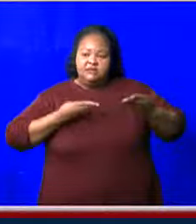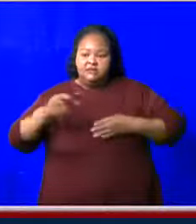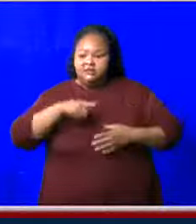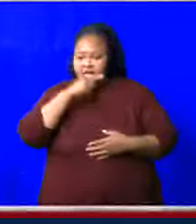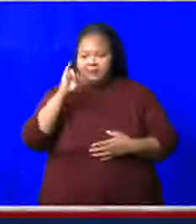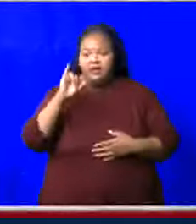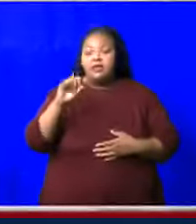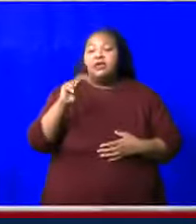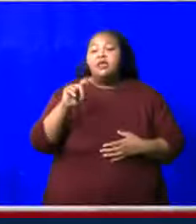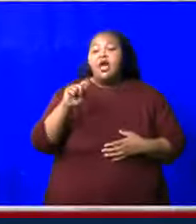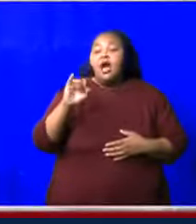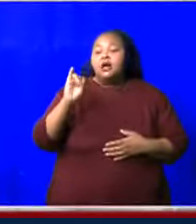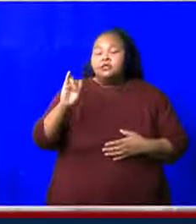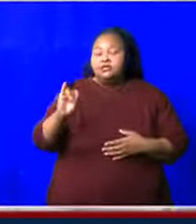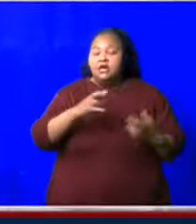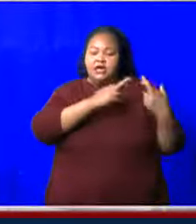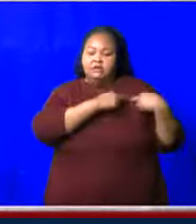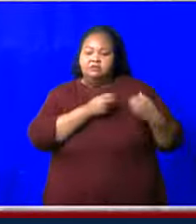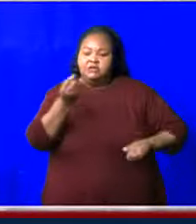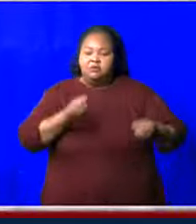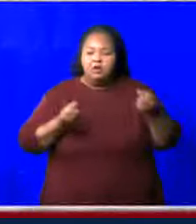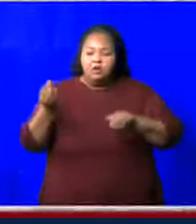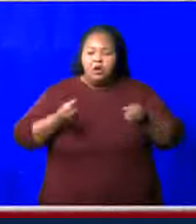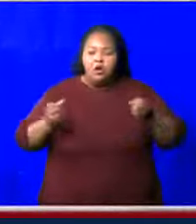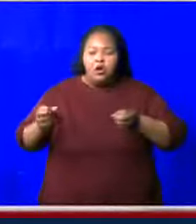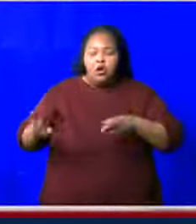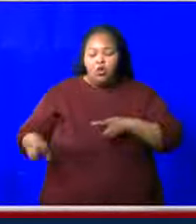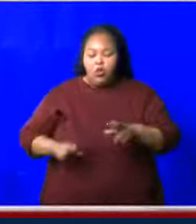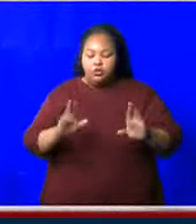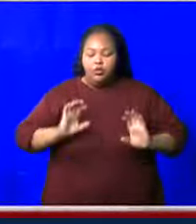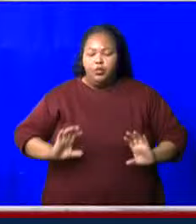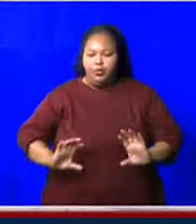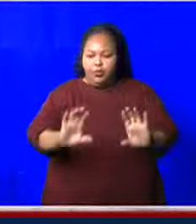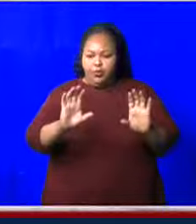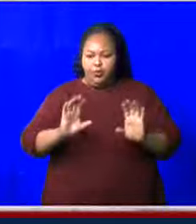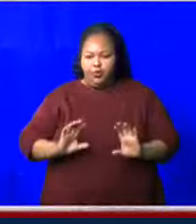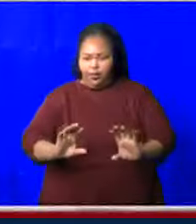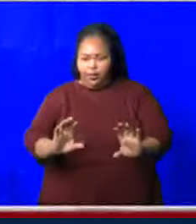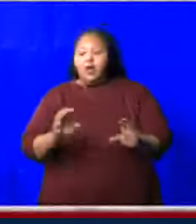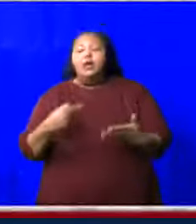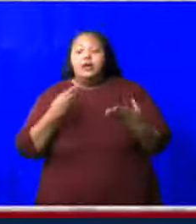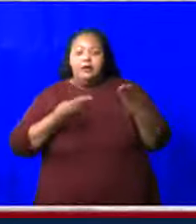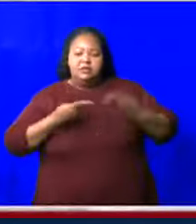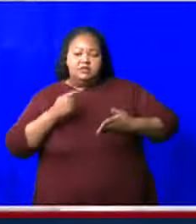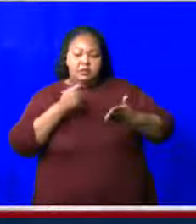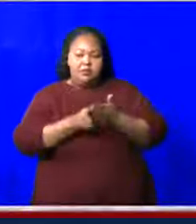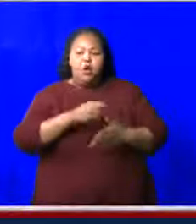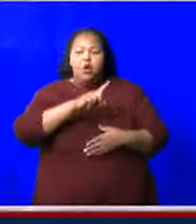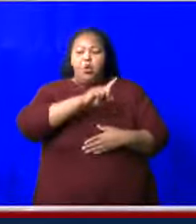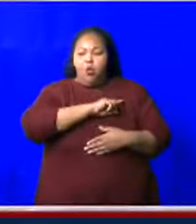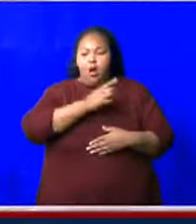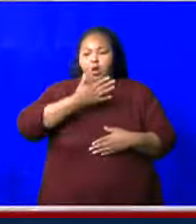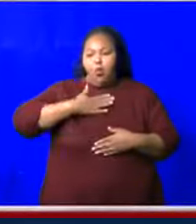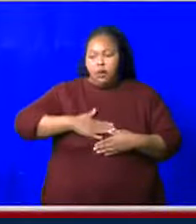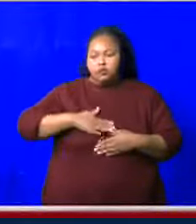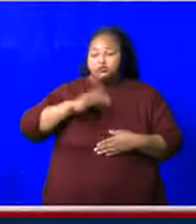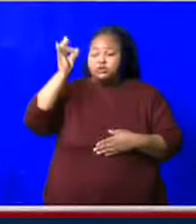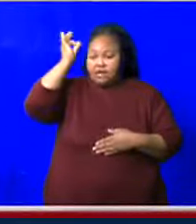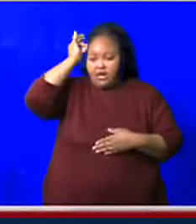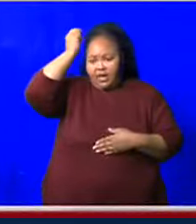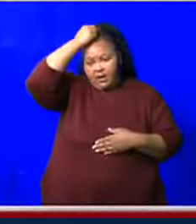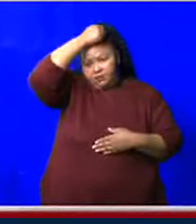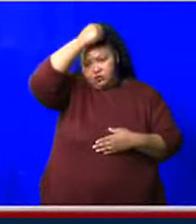Group Holdings ukuchutshwa inshisekelo yokubambisa ingwenyama emgomeni wayo yokuthi live libambe elizinga lentuthuko lekhonsile